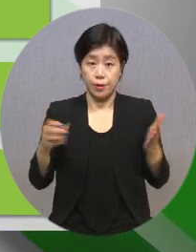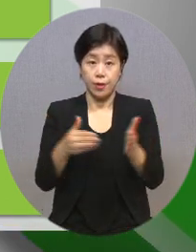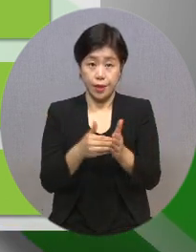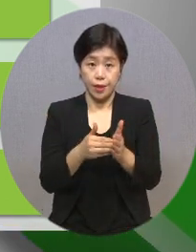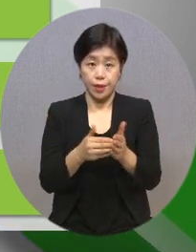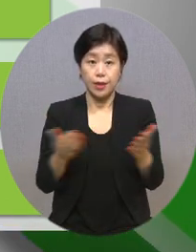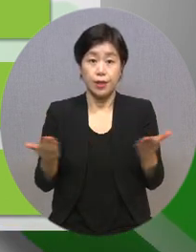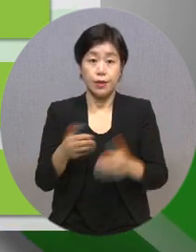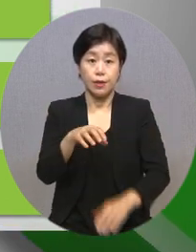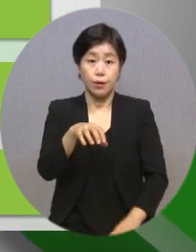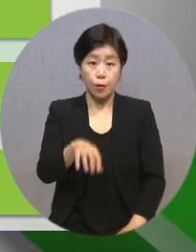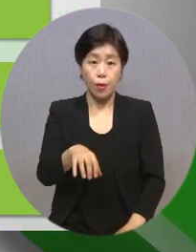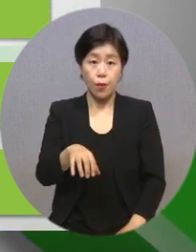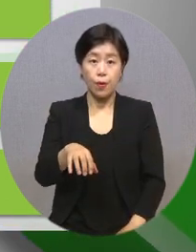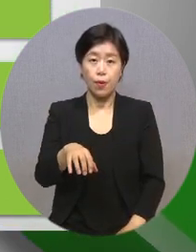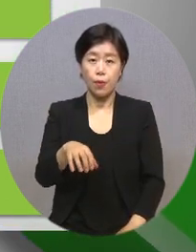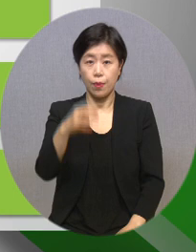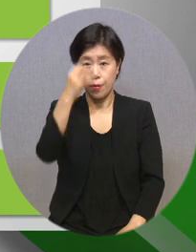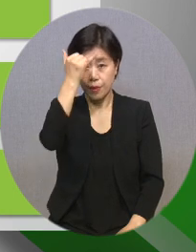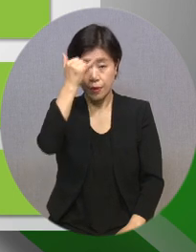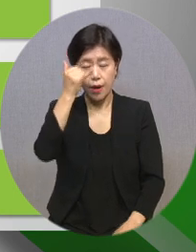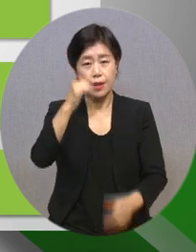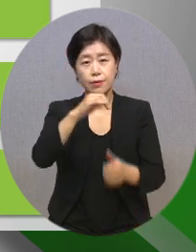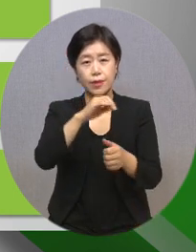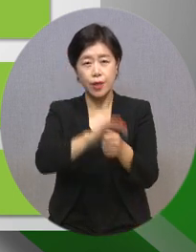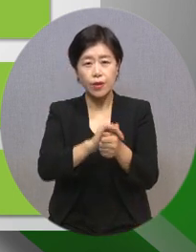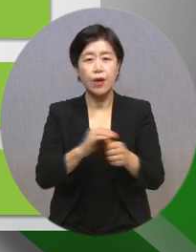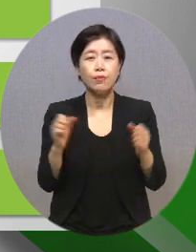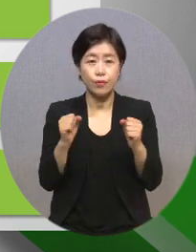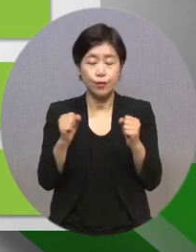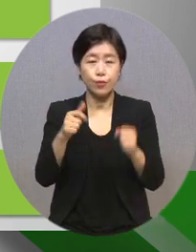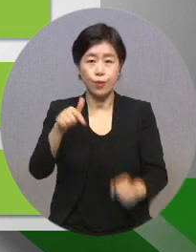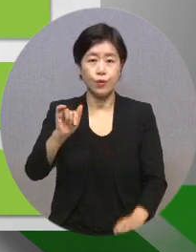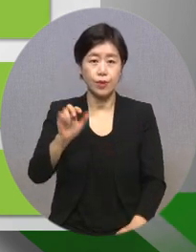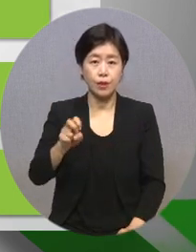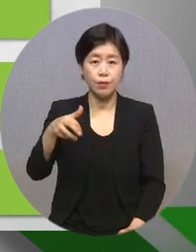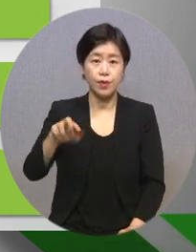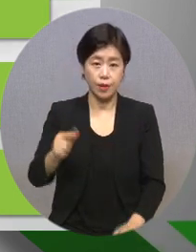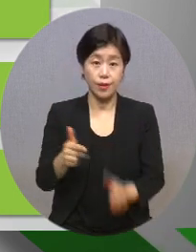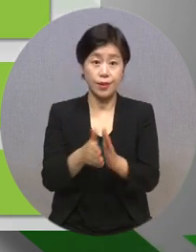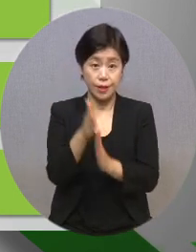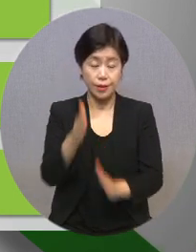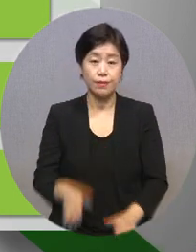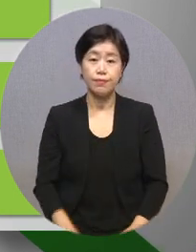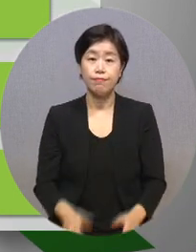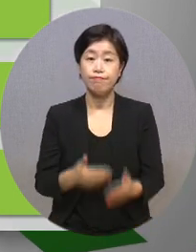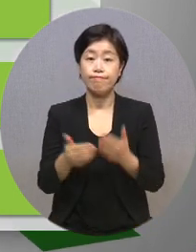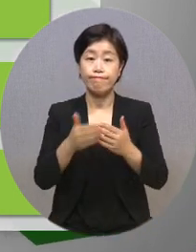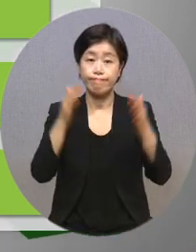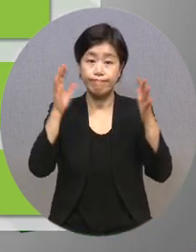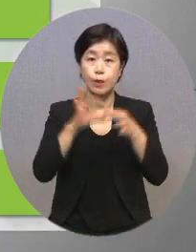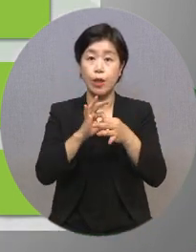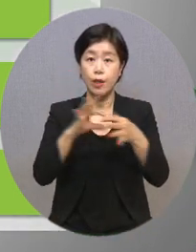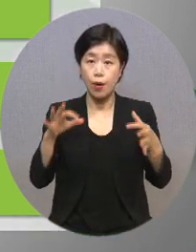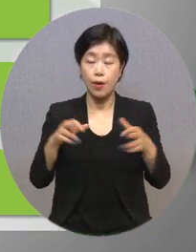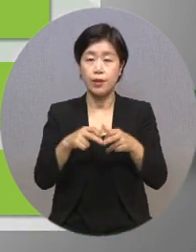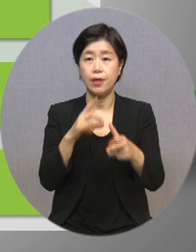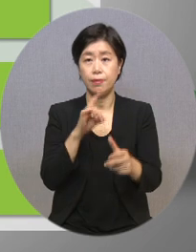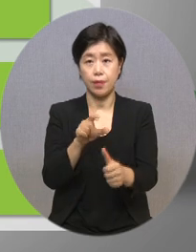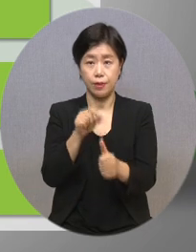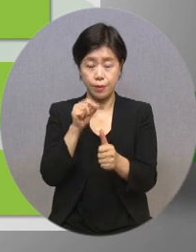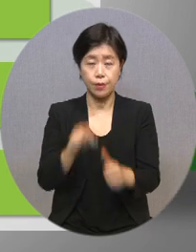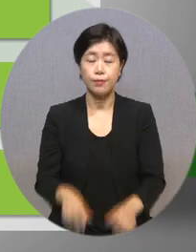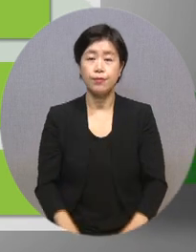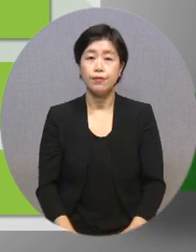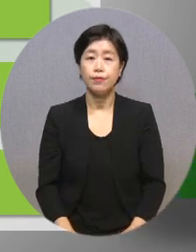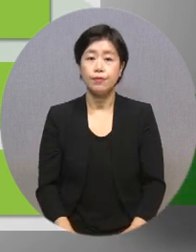경북 김천시입니다. 경력과 학력은 무관하며 장애인만 채용합니다. 담당 지사는